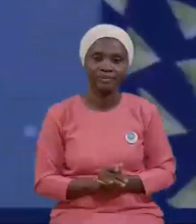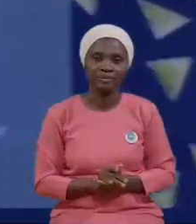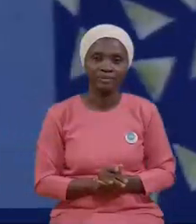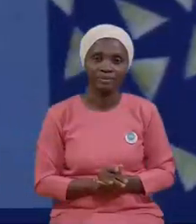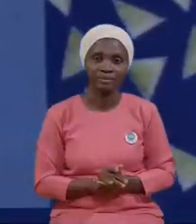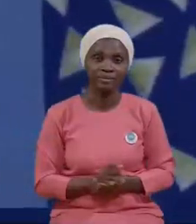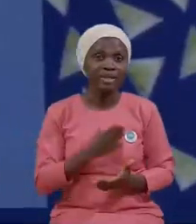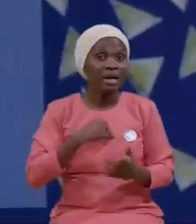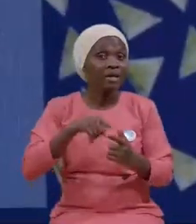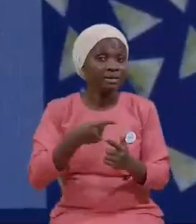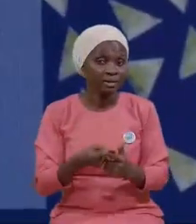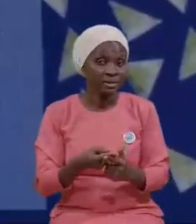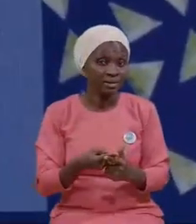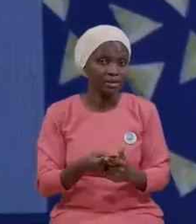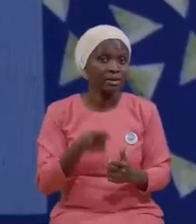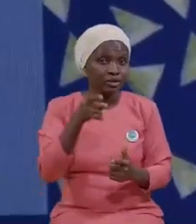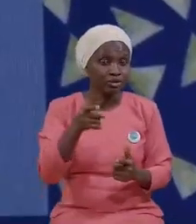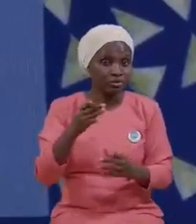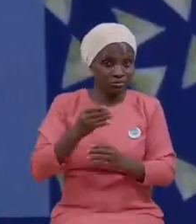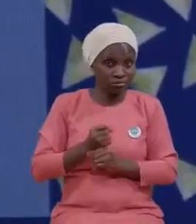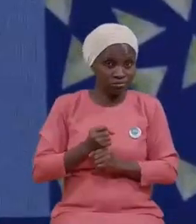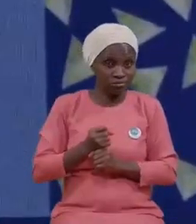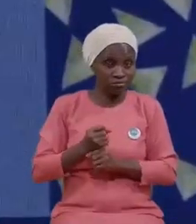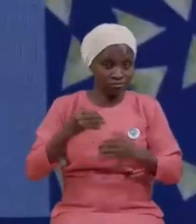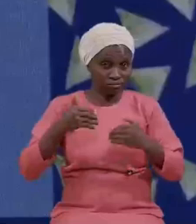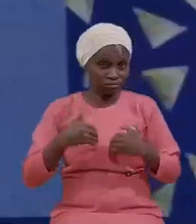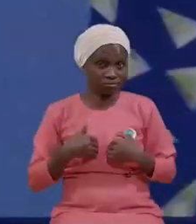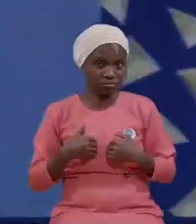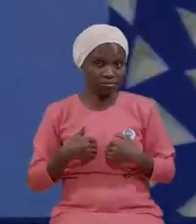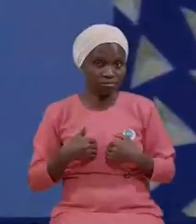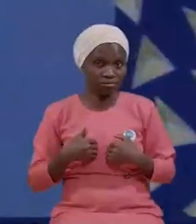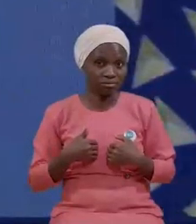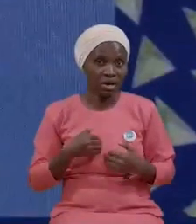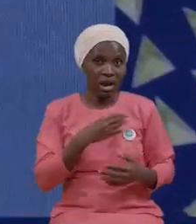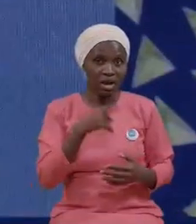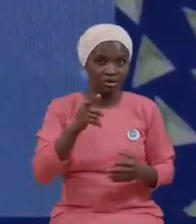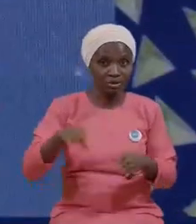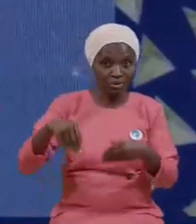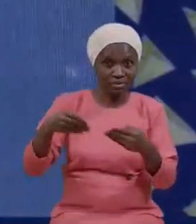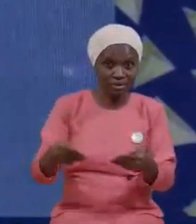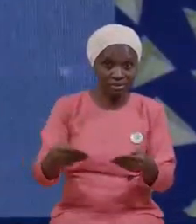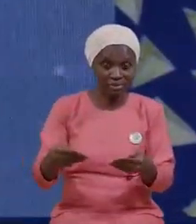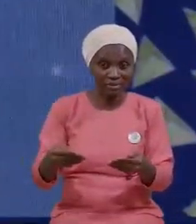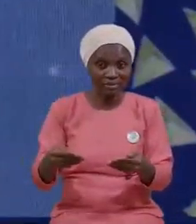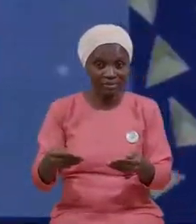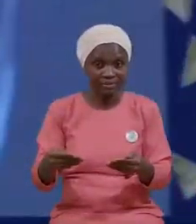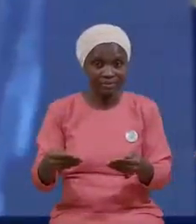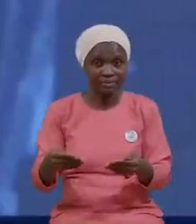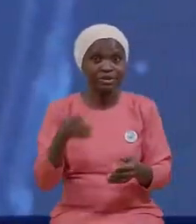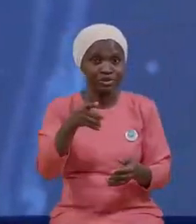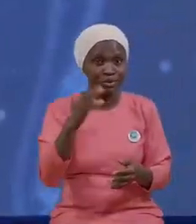Et tu vas posséder, tu vas pourvoir, tu vas prêcher,